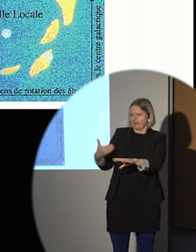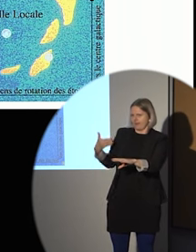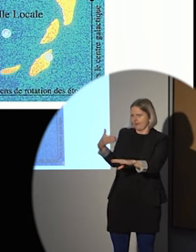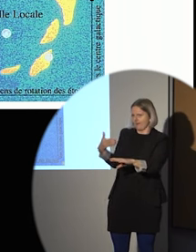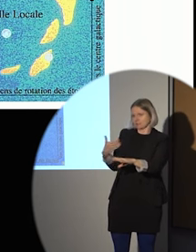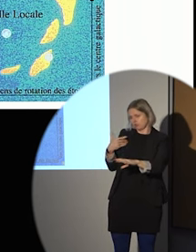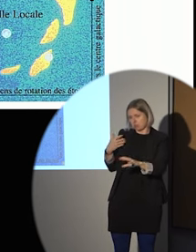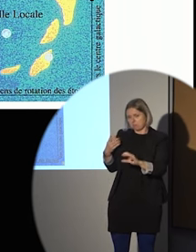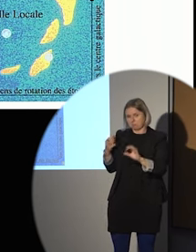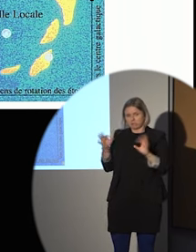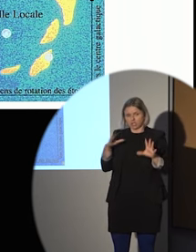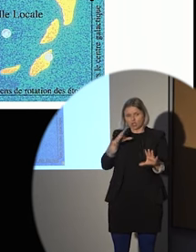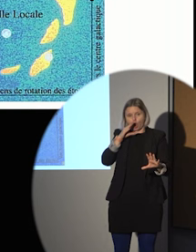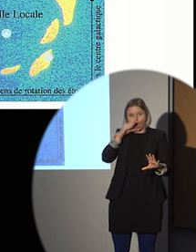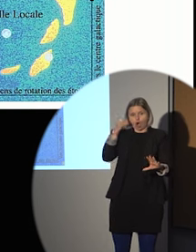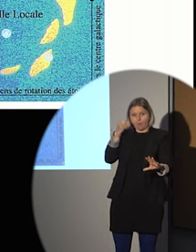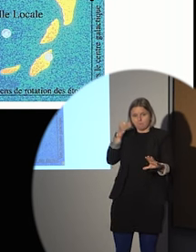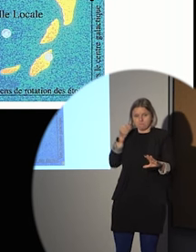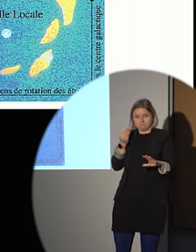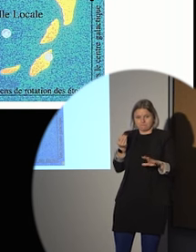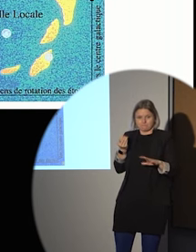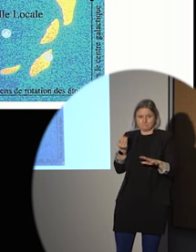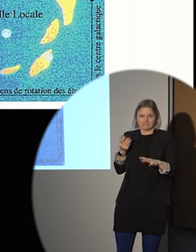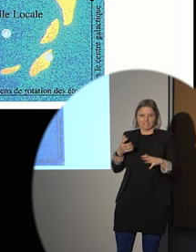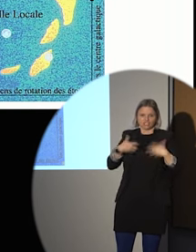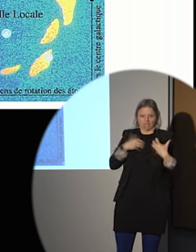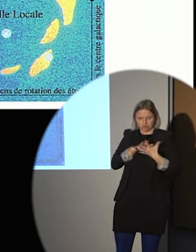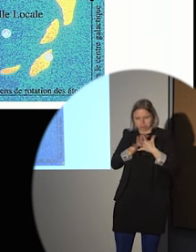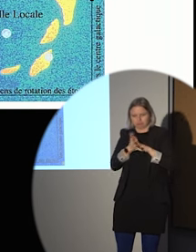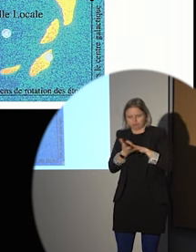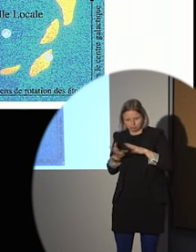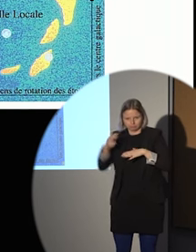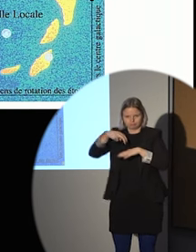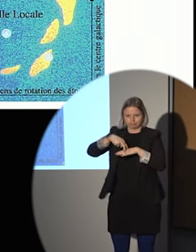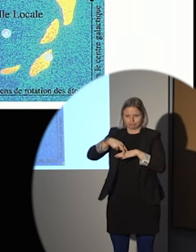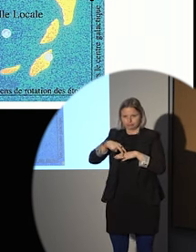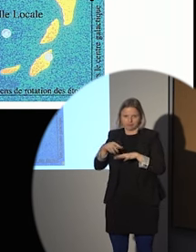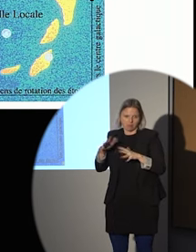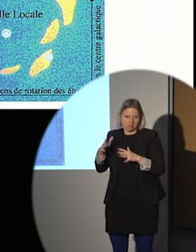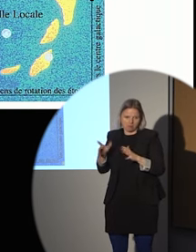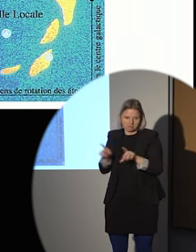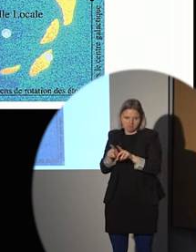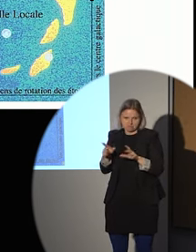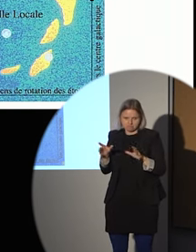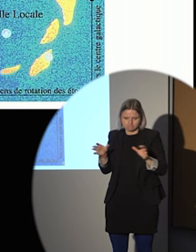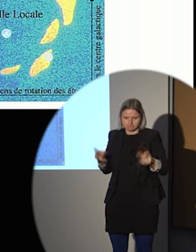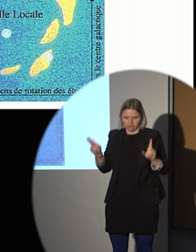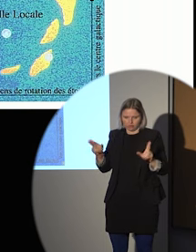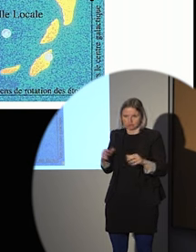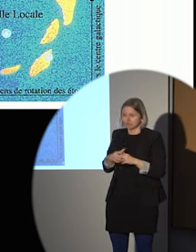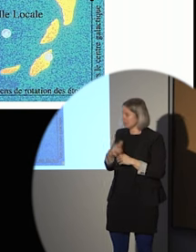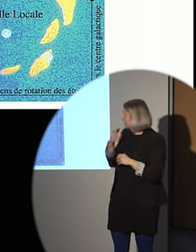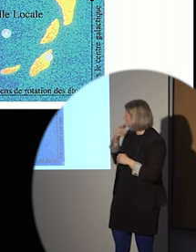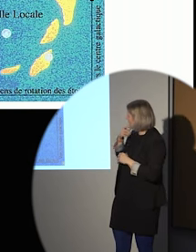hominidés. C'est assez curieux, d'ailleurs, c'est peut-être une coïncidence. Enfin, toujours est-il qu'on est rentré dans une gigantesque